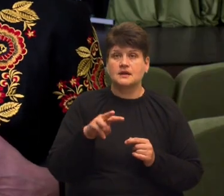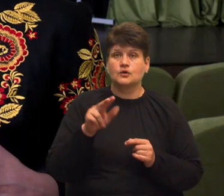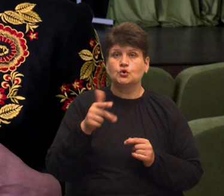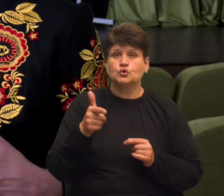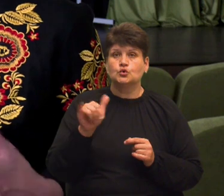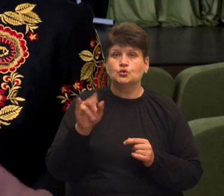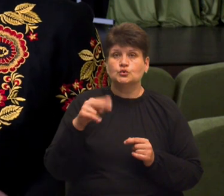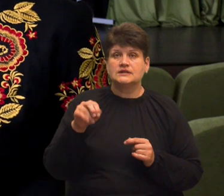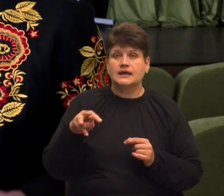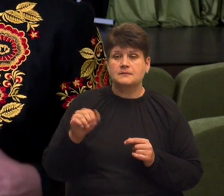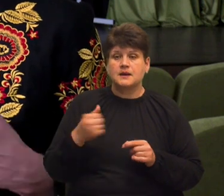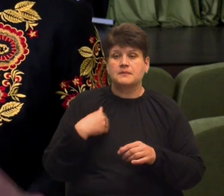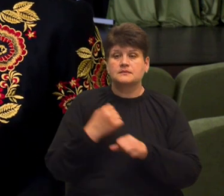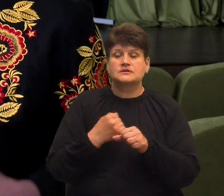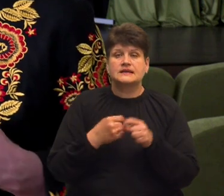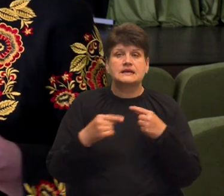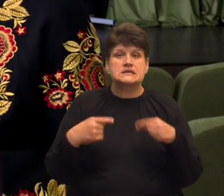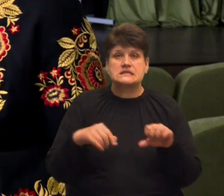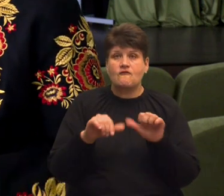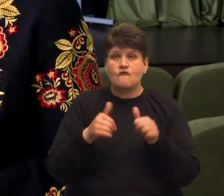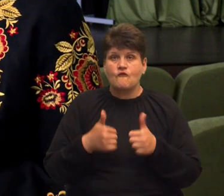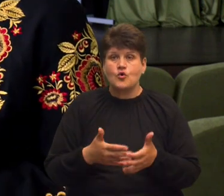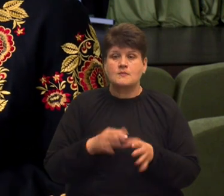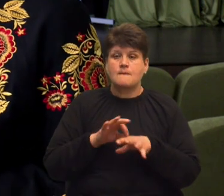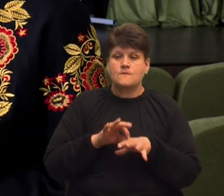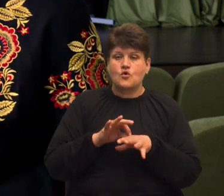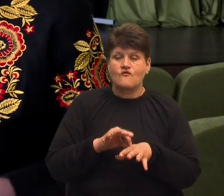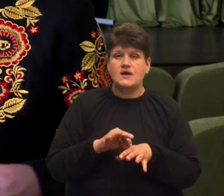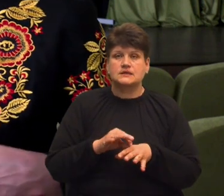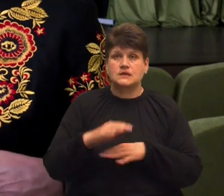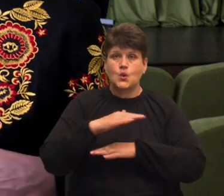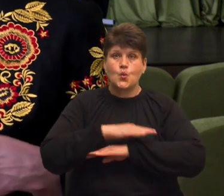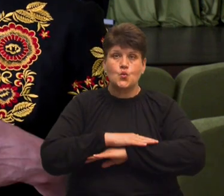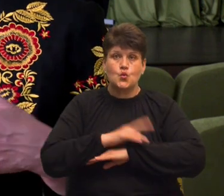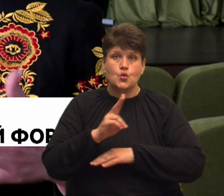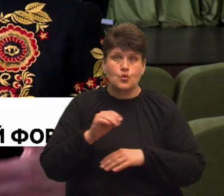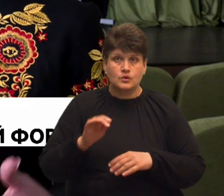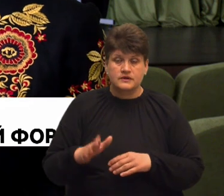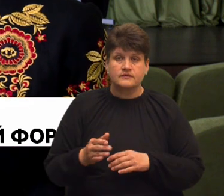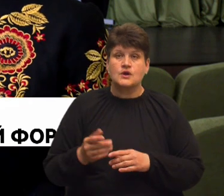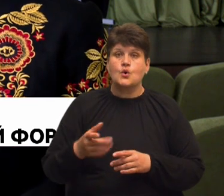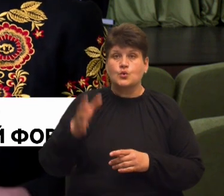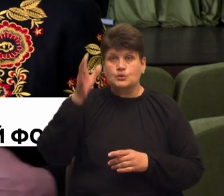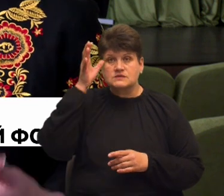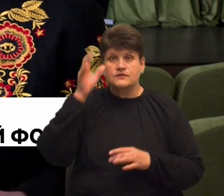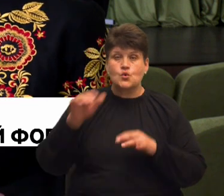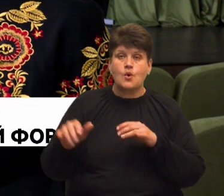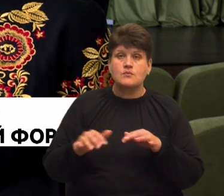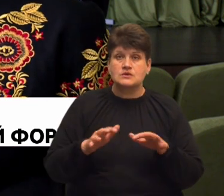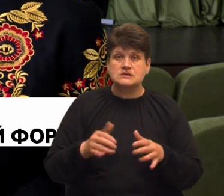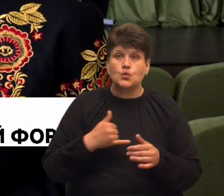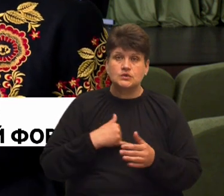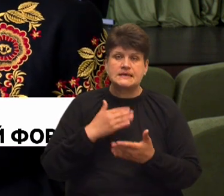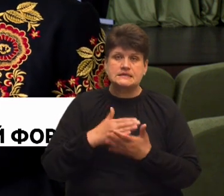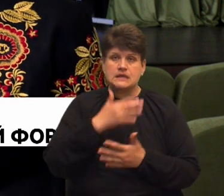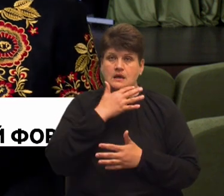напрацьовували різні форми методи проведення уроків саме освітнього процесу в нас є дуже